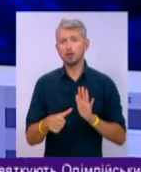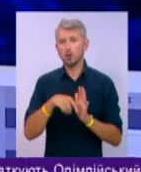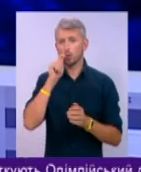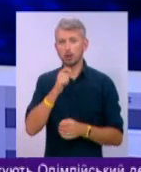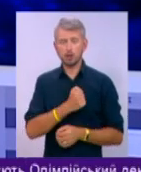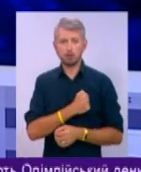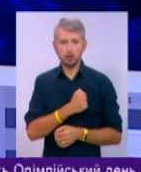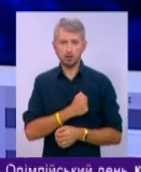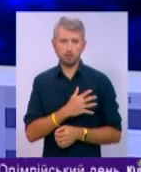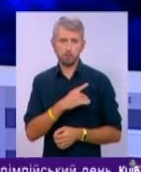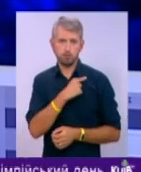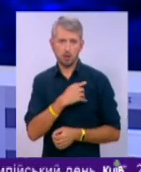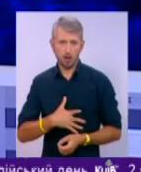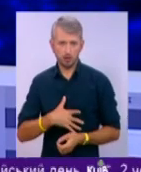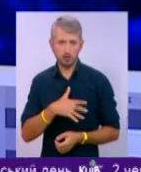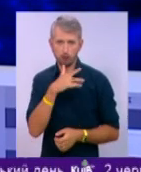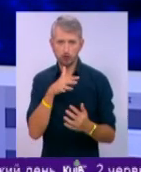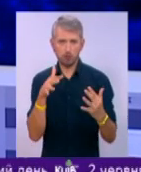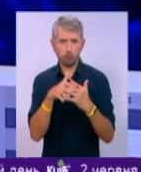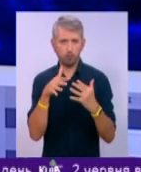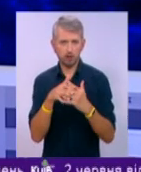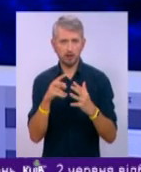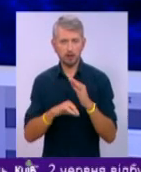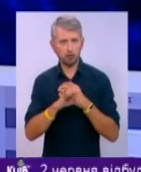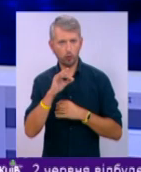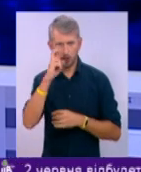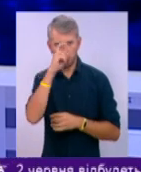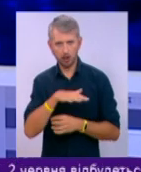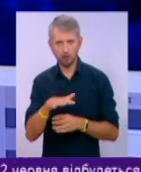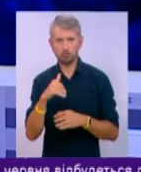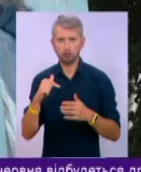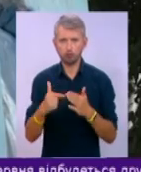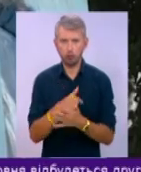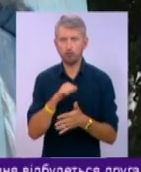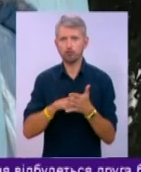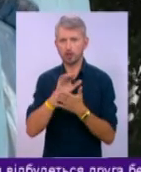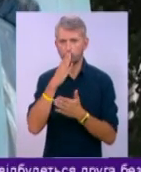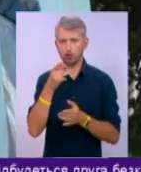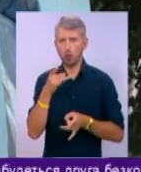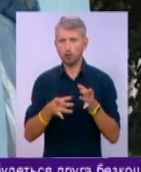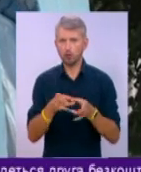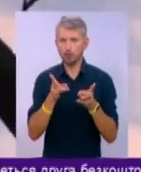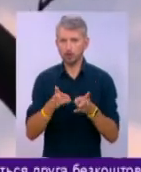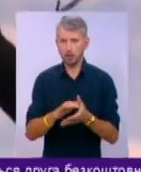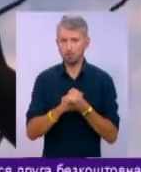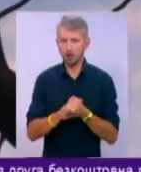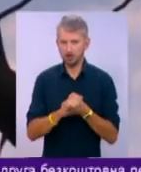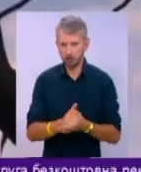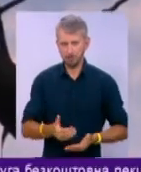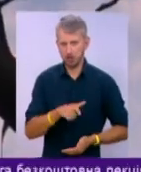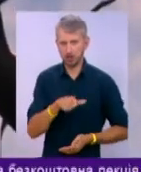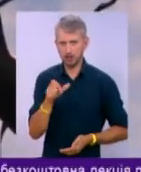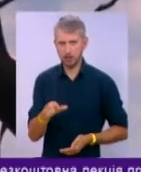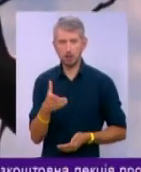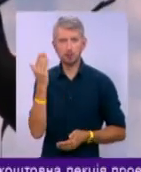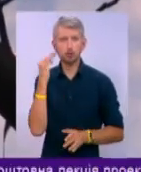Шестеро українських бійців зазнали поранень під час бойових дій на сході країни і вкотре через ворожі обстріли постраждали мирні